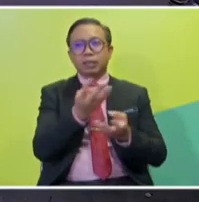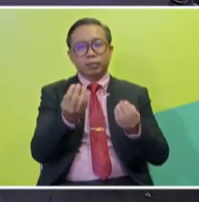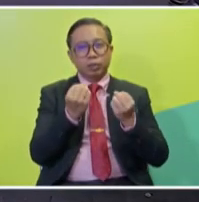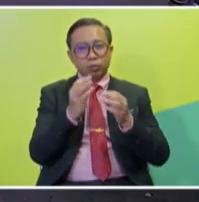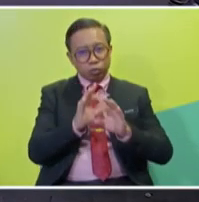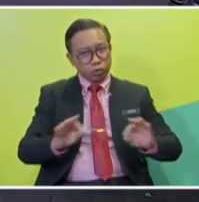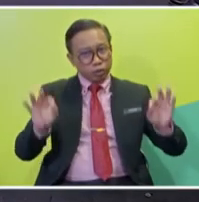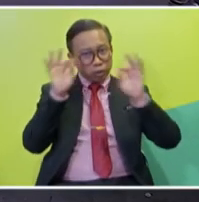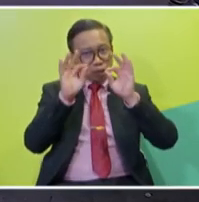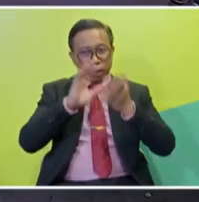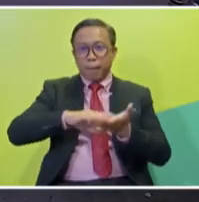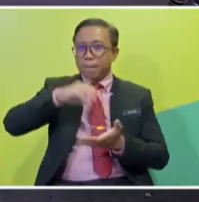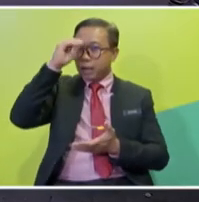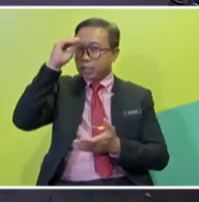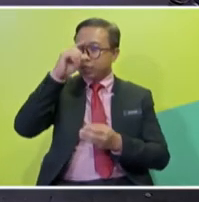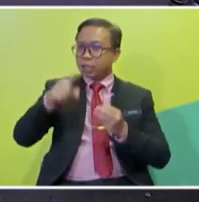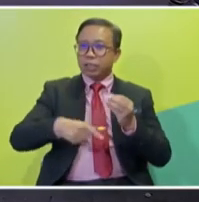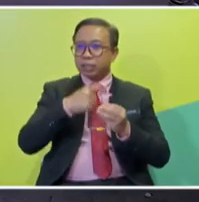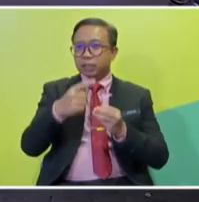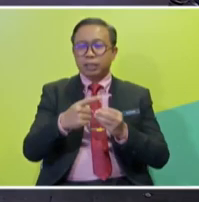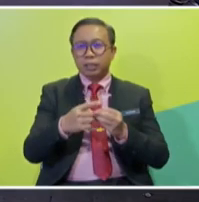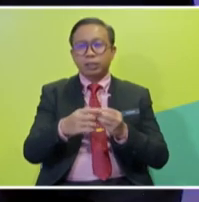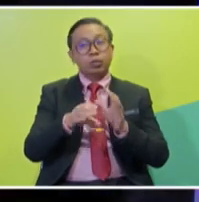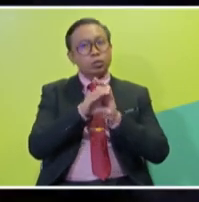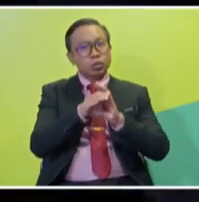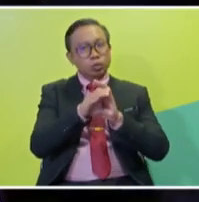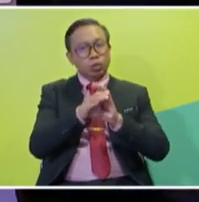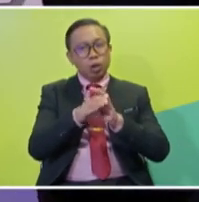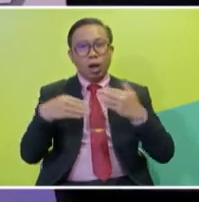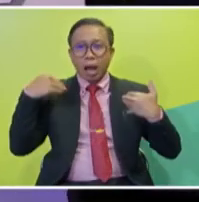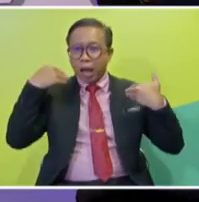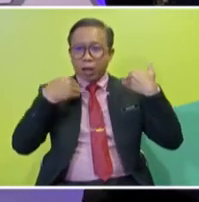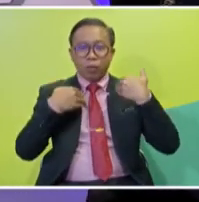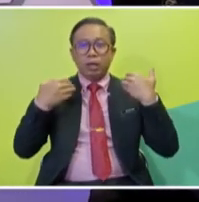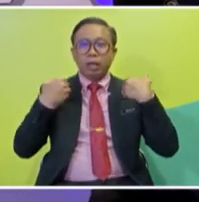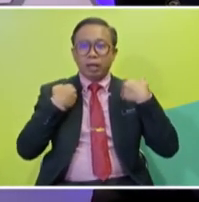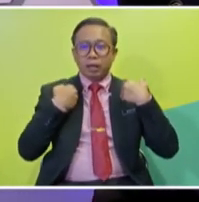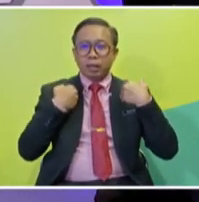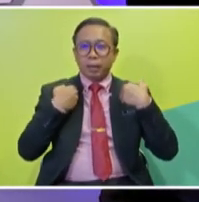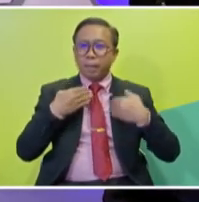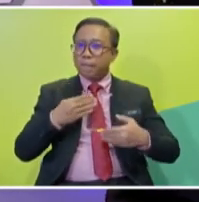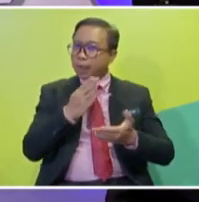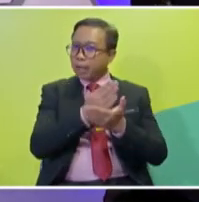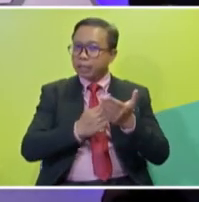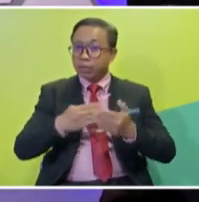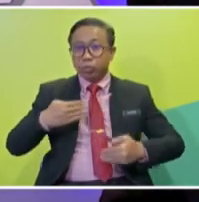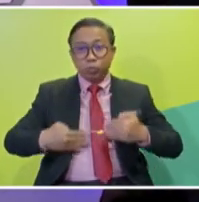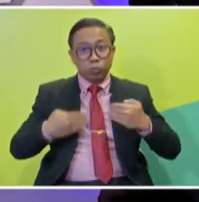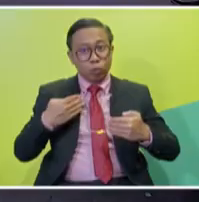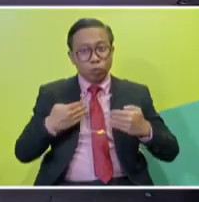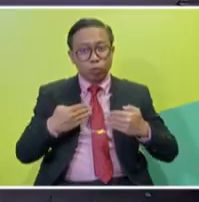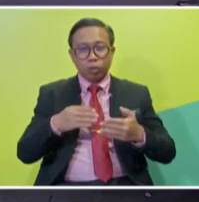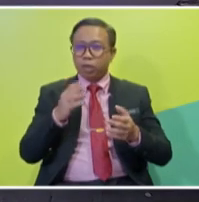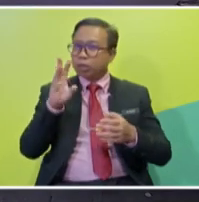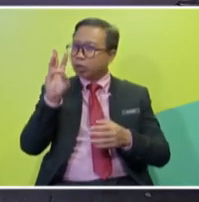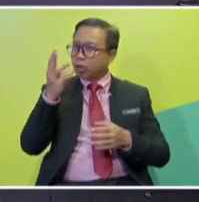belajar berkaitan beri contoh hewan yang mempunyai bagian-bagian tubuh hewan yang kita kasih